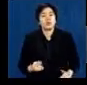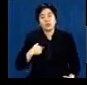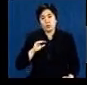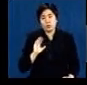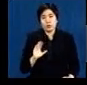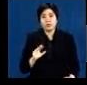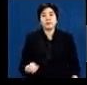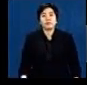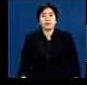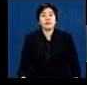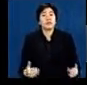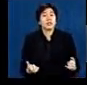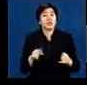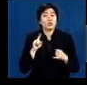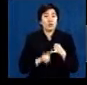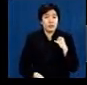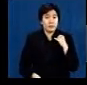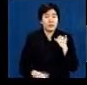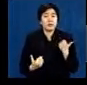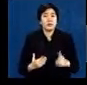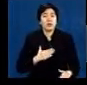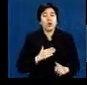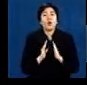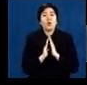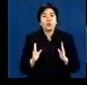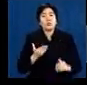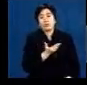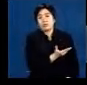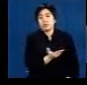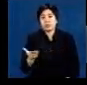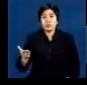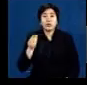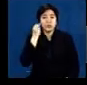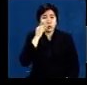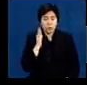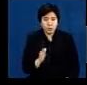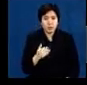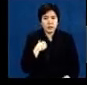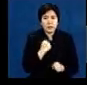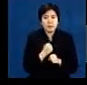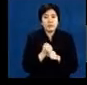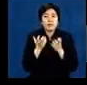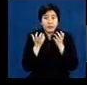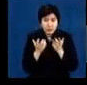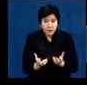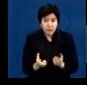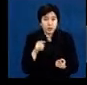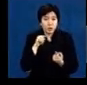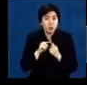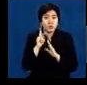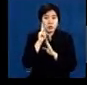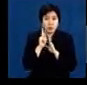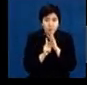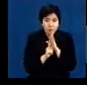ะสุดท้ายนี้ดิฉันขอขอบคุณทุกฝ่ายค่ะที่ได้ทำงานอย่างหนักในฝ่ายนิติบัญญั